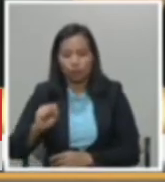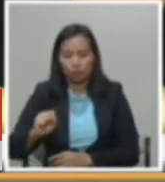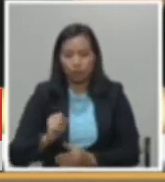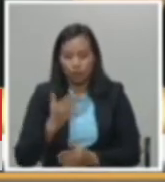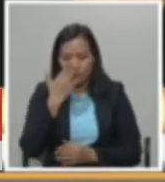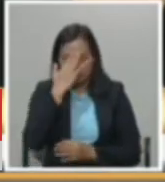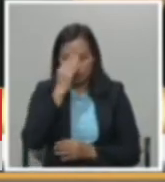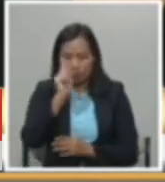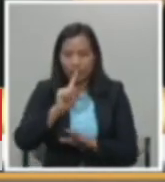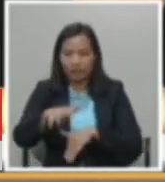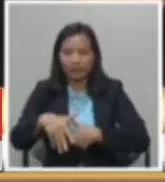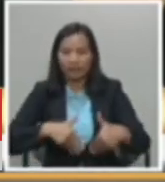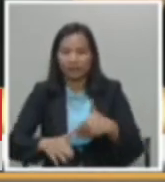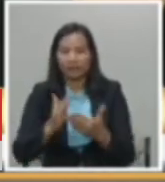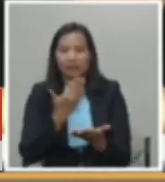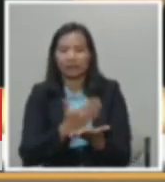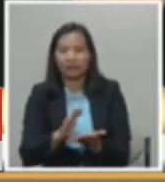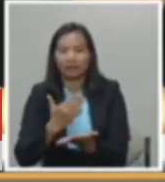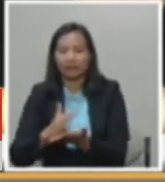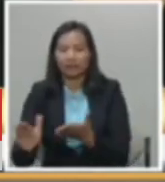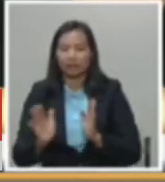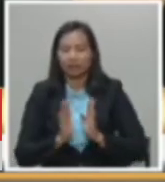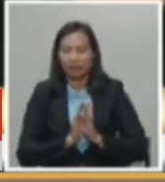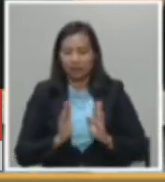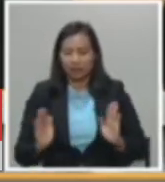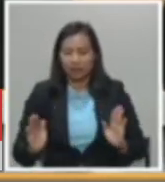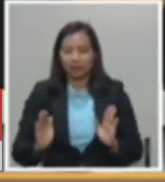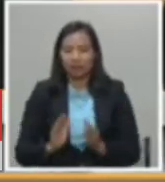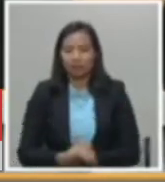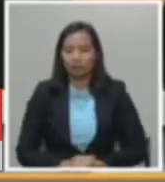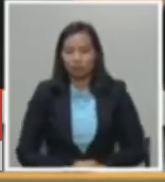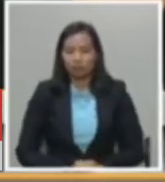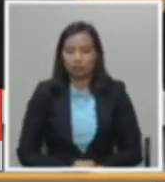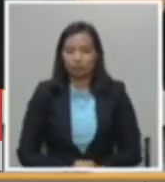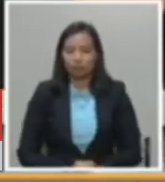ชาวบ้านเขาไม่มีเงินคืนครับขอบคุณครับ